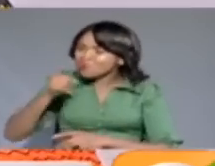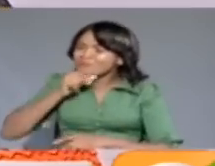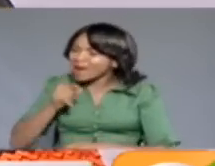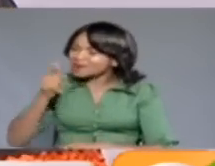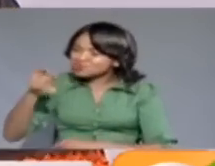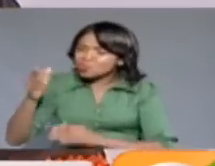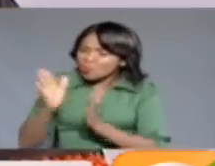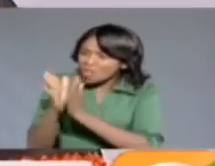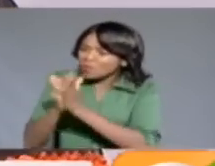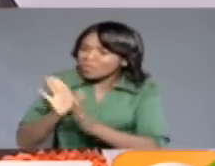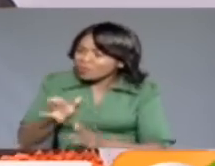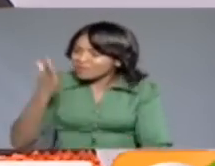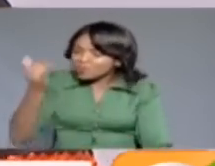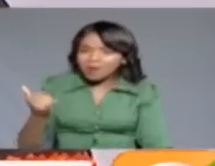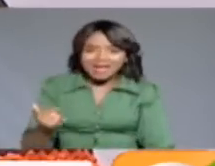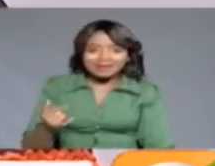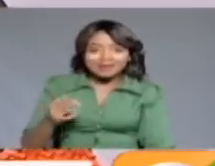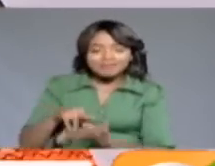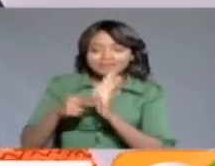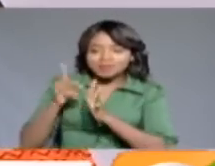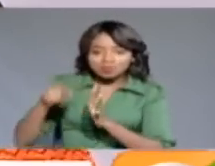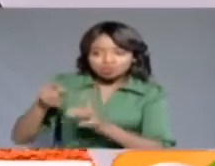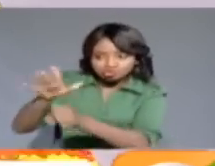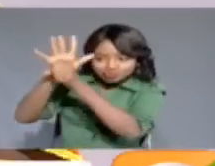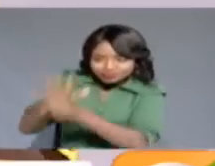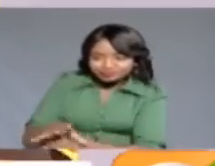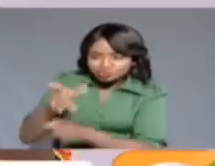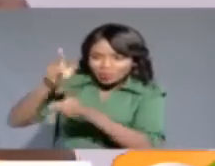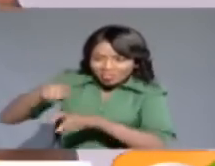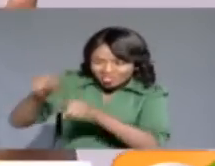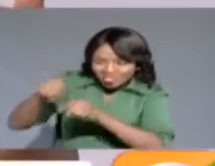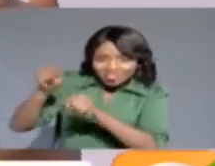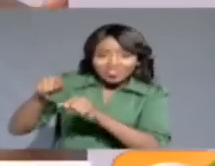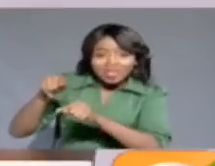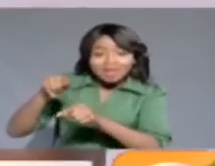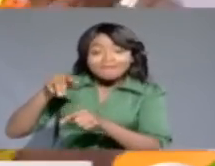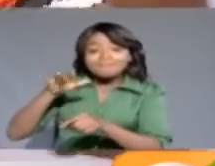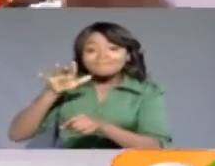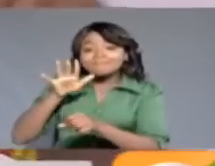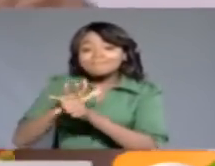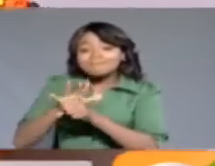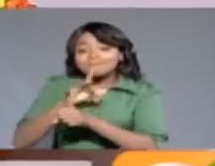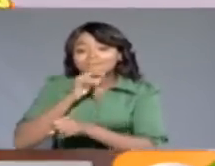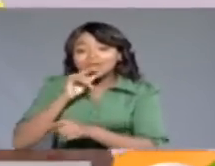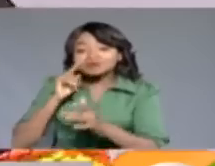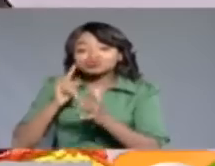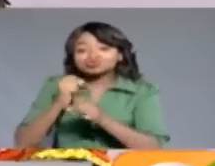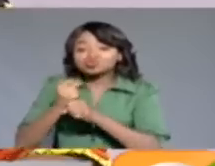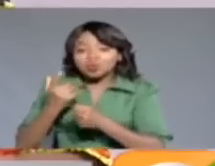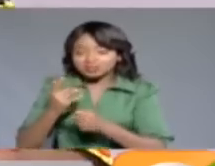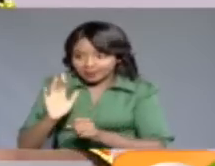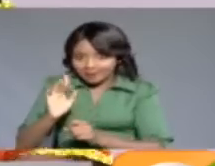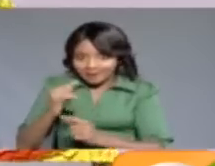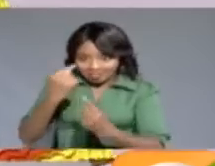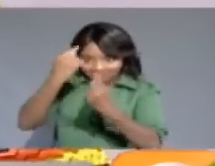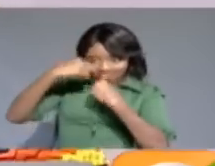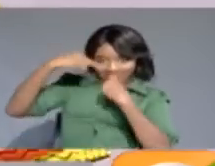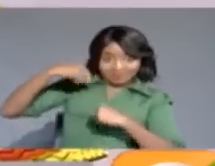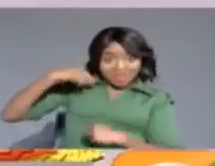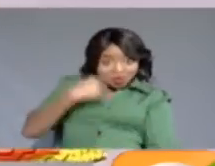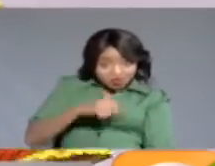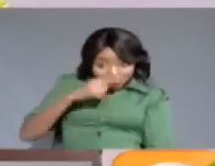Lakini ukishamwambia vile umemshambulia. Ukimshambulia wanaume wengi wana hiyo tabia kusema wacha niendelee vile vile.